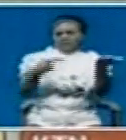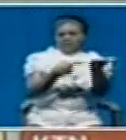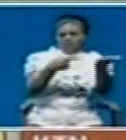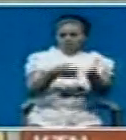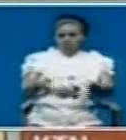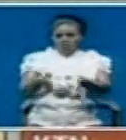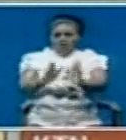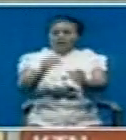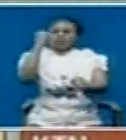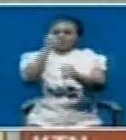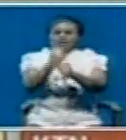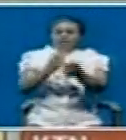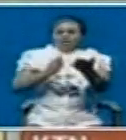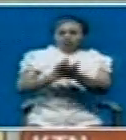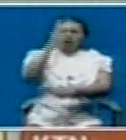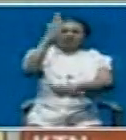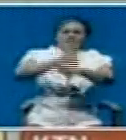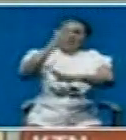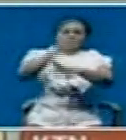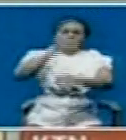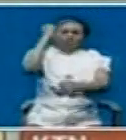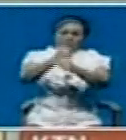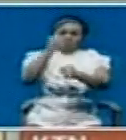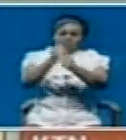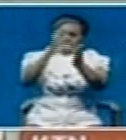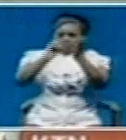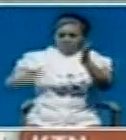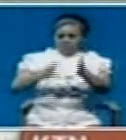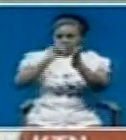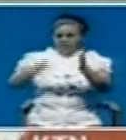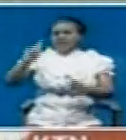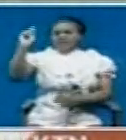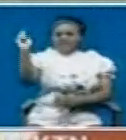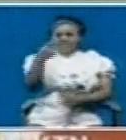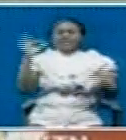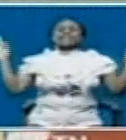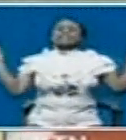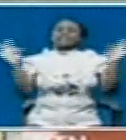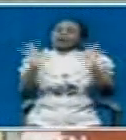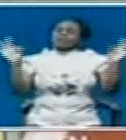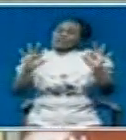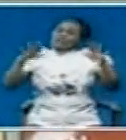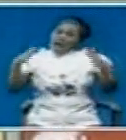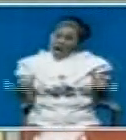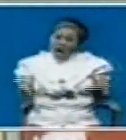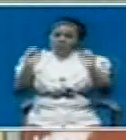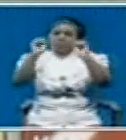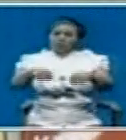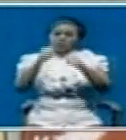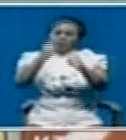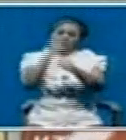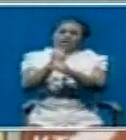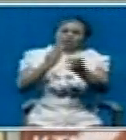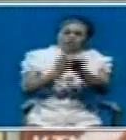ili kuhakikisha kuwa wafanyikazi gushi wameondolewa, Wakenya wanashangazwa na mbinu itakayotumiwa kuhakikisha